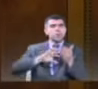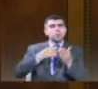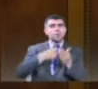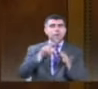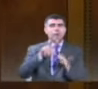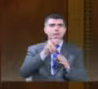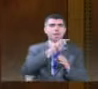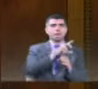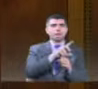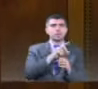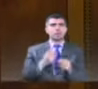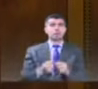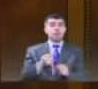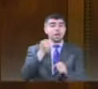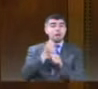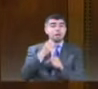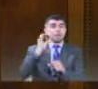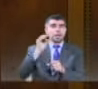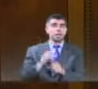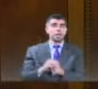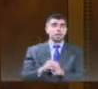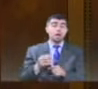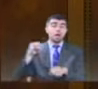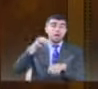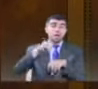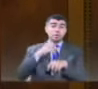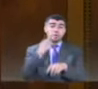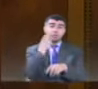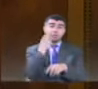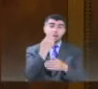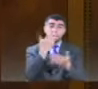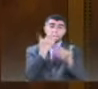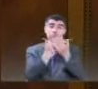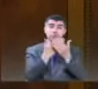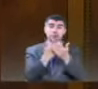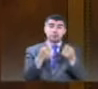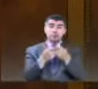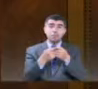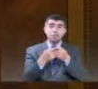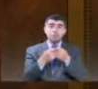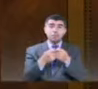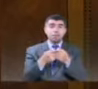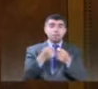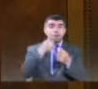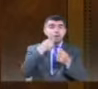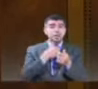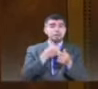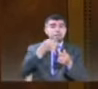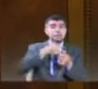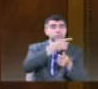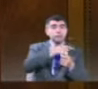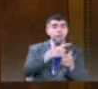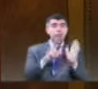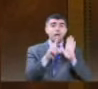بها هذا العمل. ما يلاحظ علينا اليوم هو عدد من الخروقات التي تهم مسألة